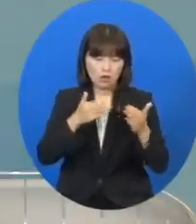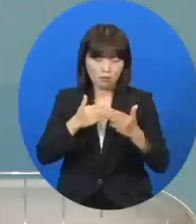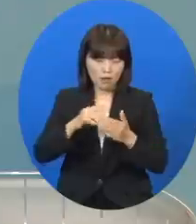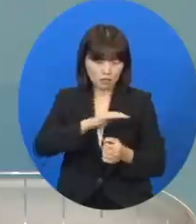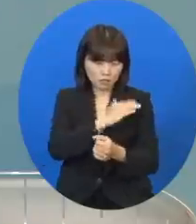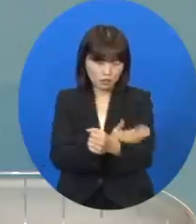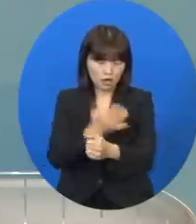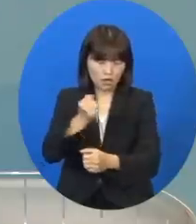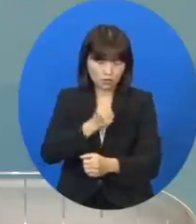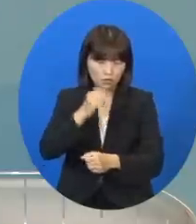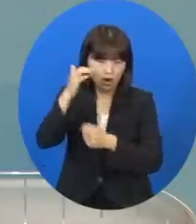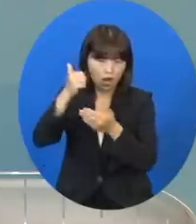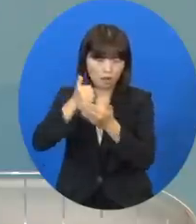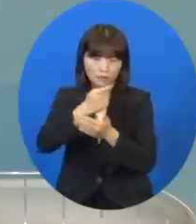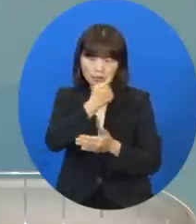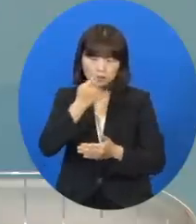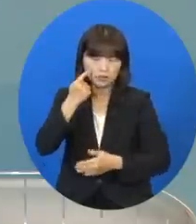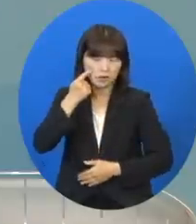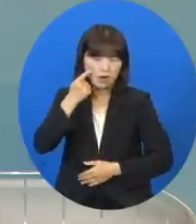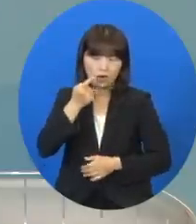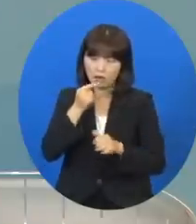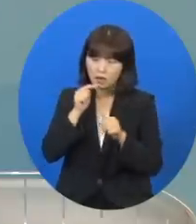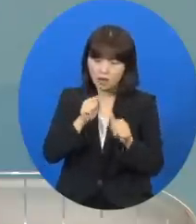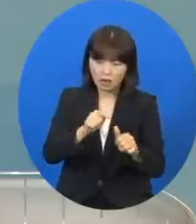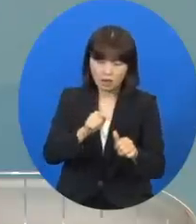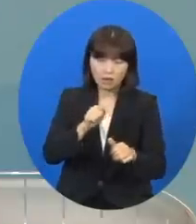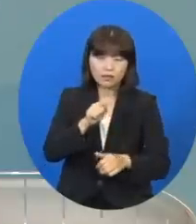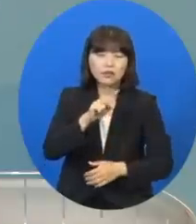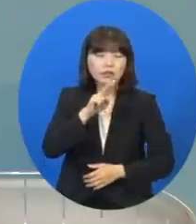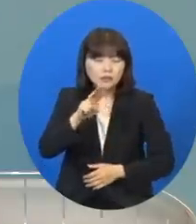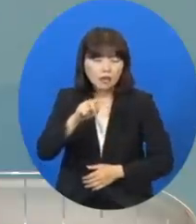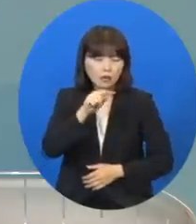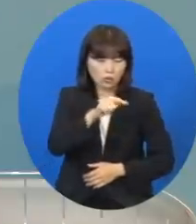증거하라. 그래야 너도 살고 성도도 살 수 있어.